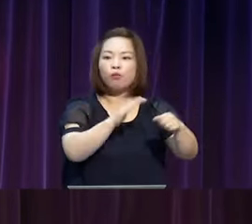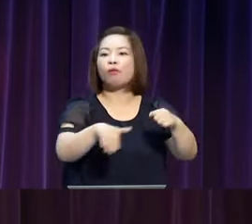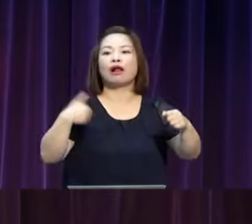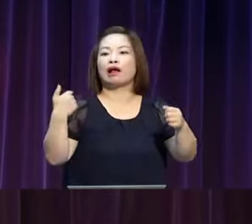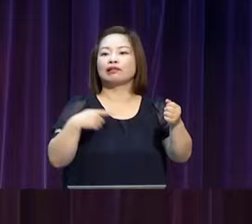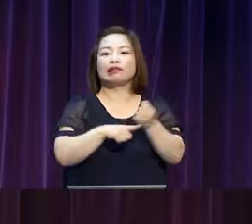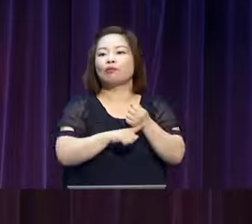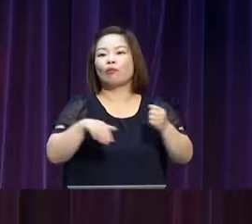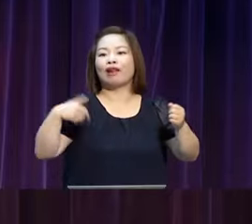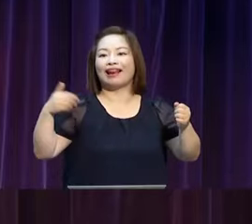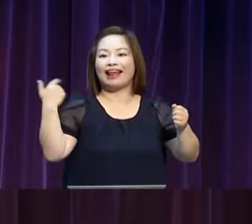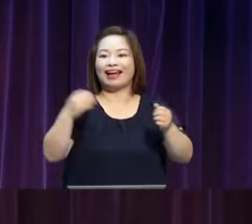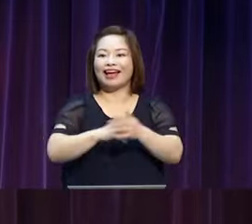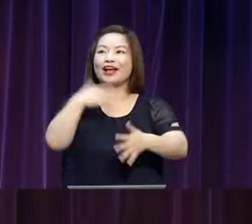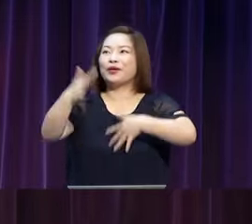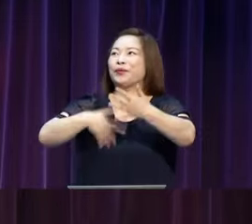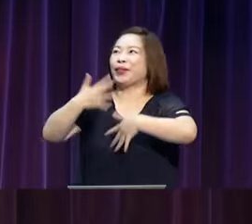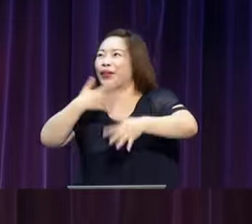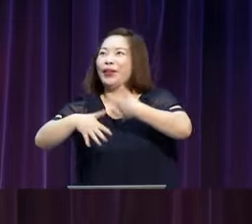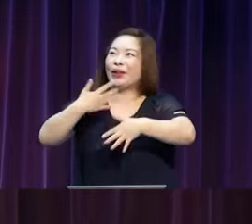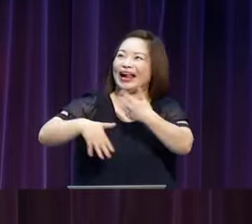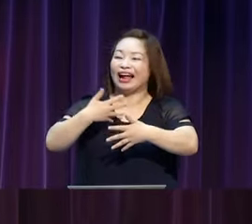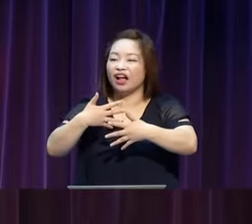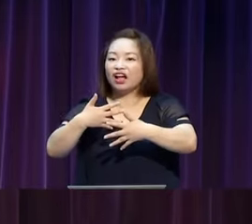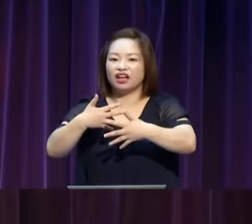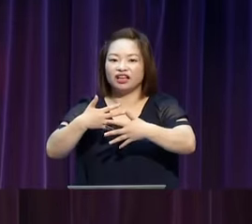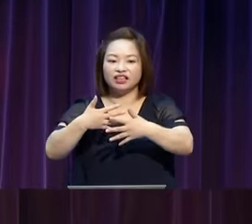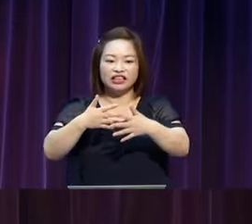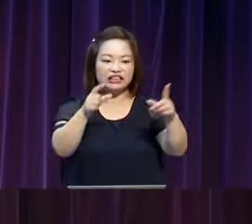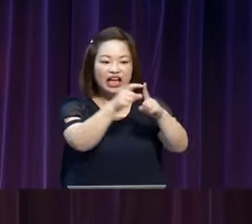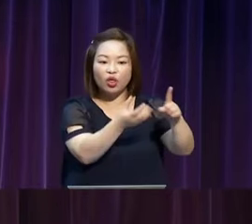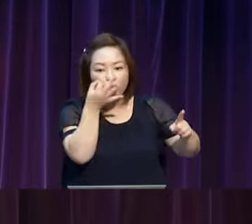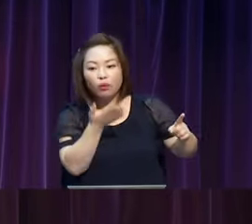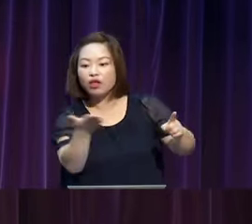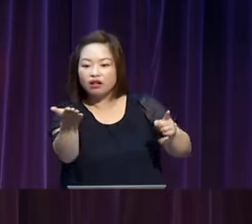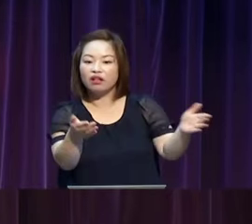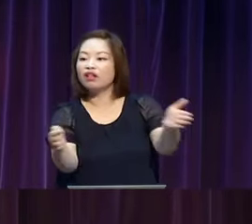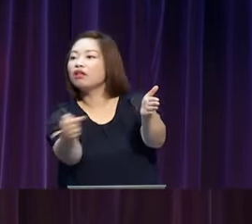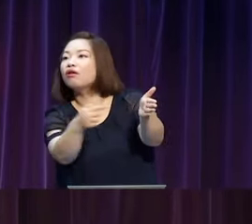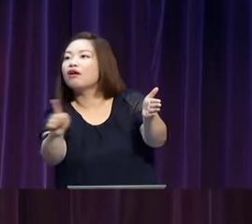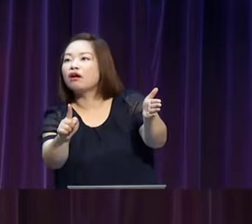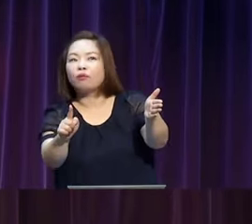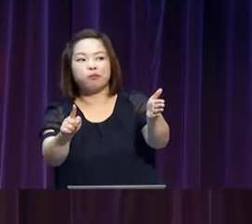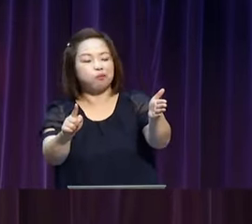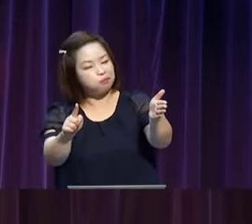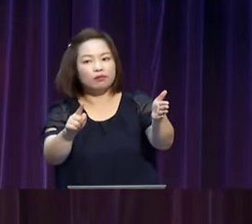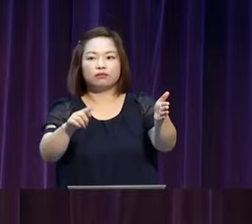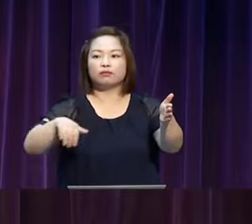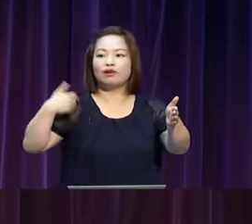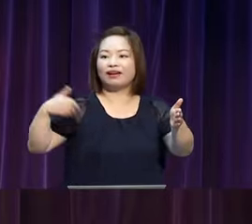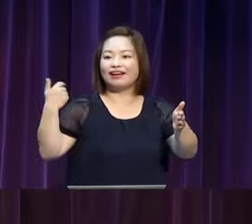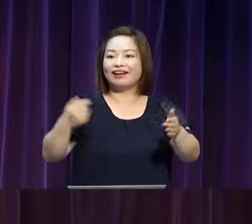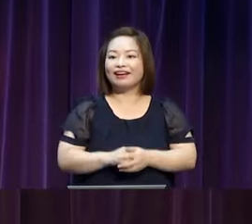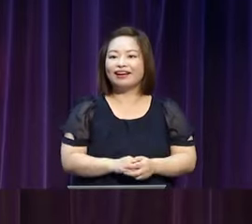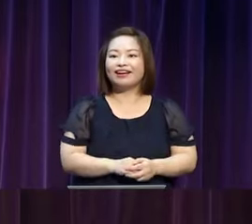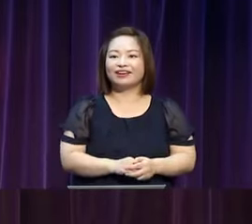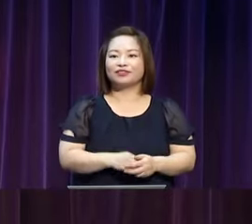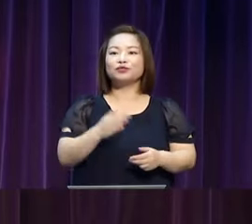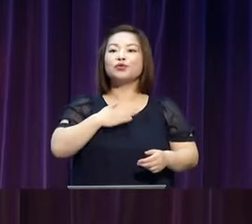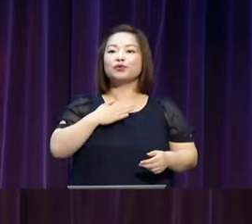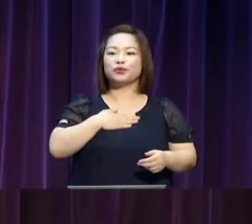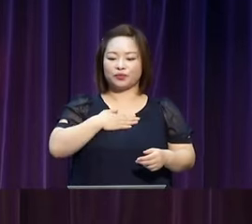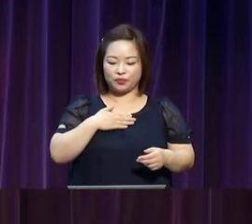몰라. 수화는 쓰는데 단어 의미를 모르는 분들이 많습니다. 저도